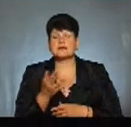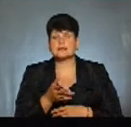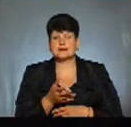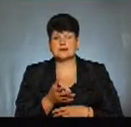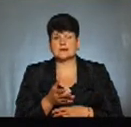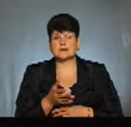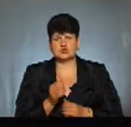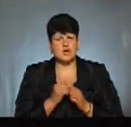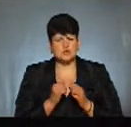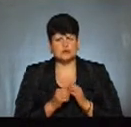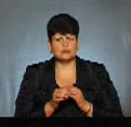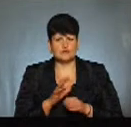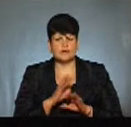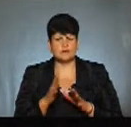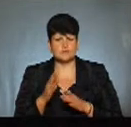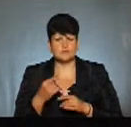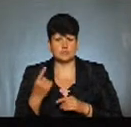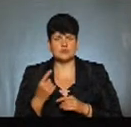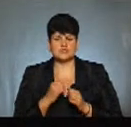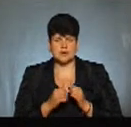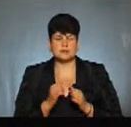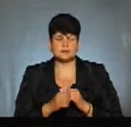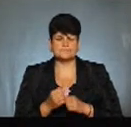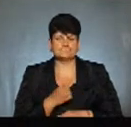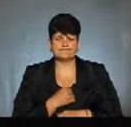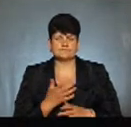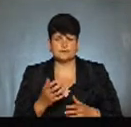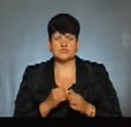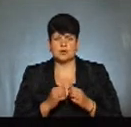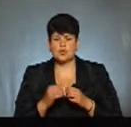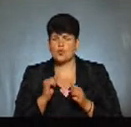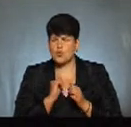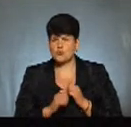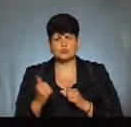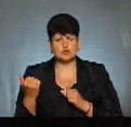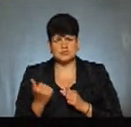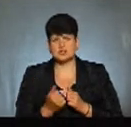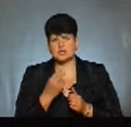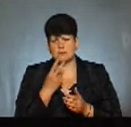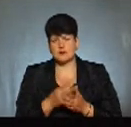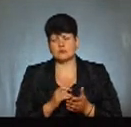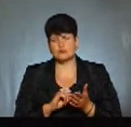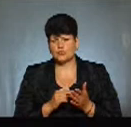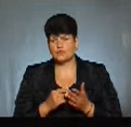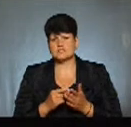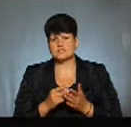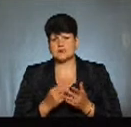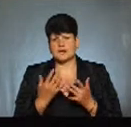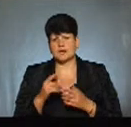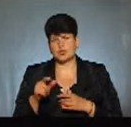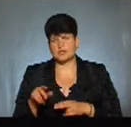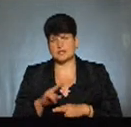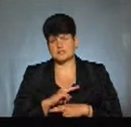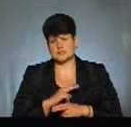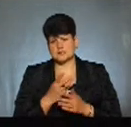області? На жаль, часті, тому що щотижня ми бачимо в довідці декілька людей загиблих. За